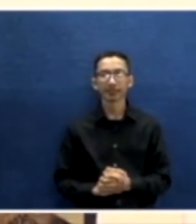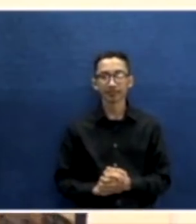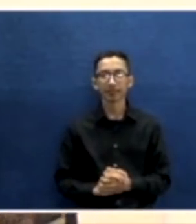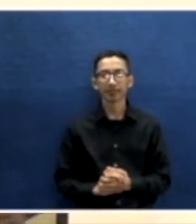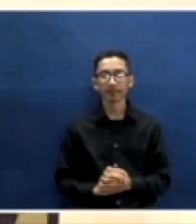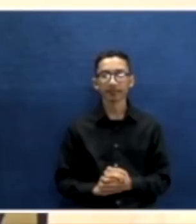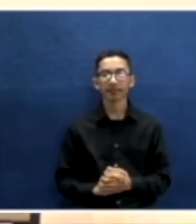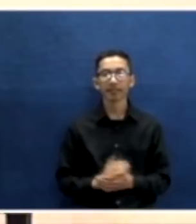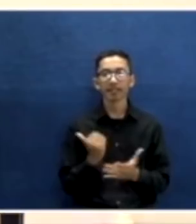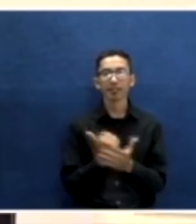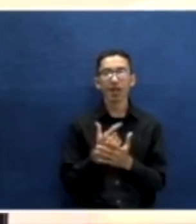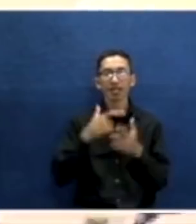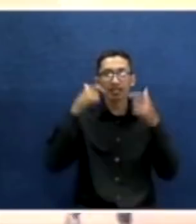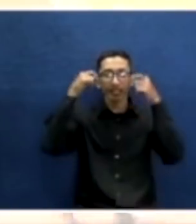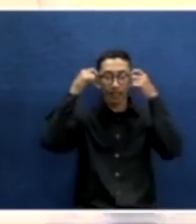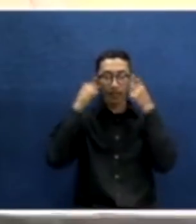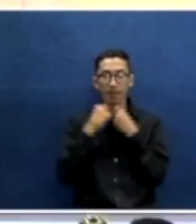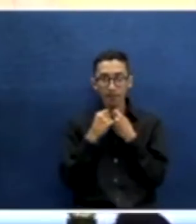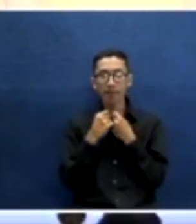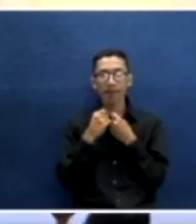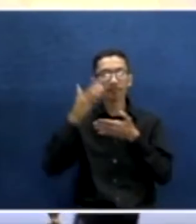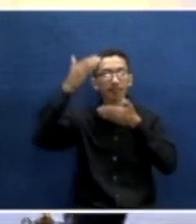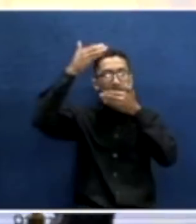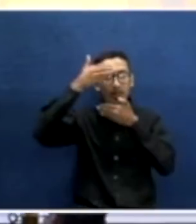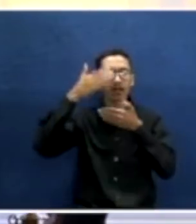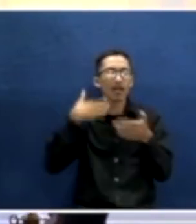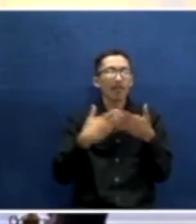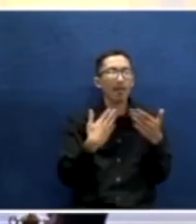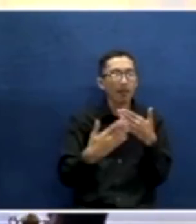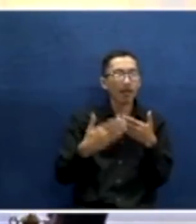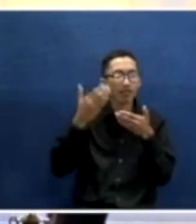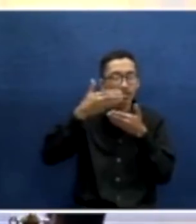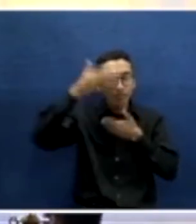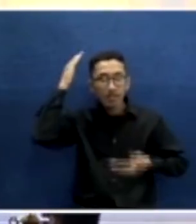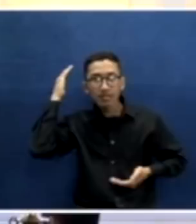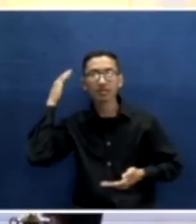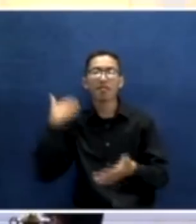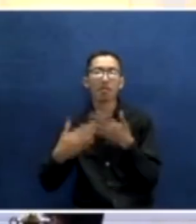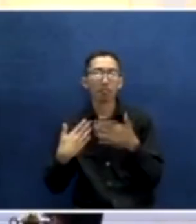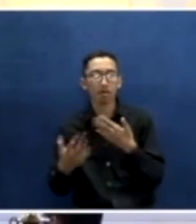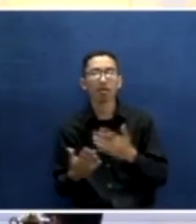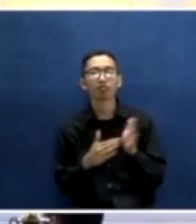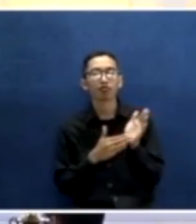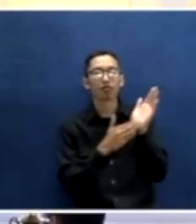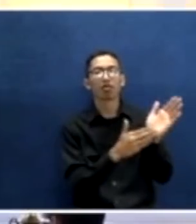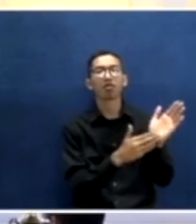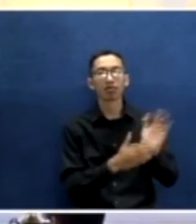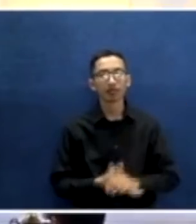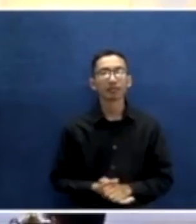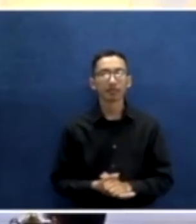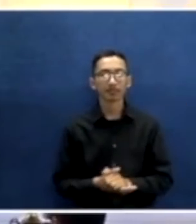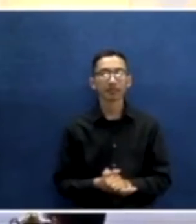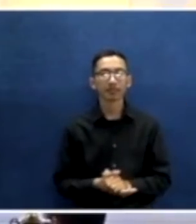keras jilbab yang pakai cadar Alhamdulillah enggak pakai cadel hamdulillah kalau dia faham dalilnya kalau yang ada bermasalah itu